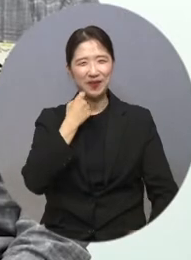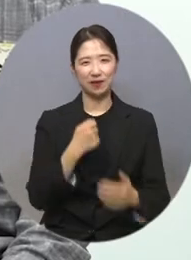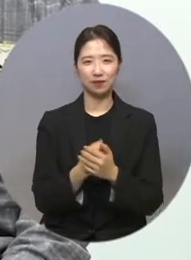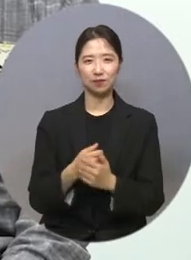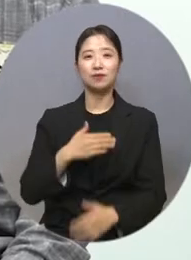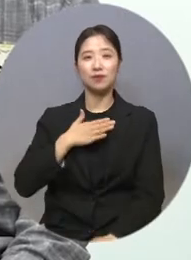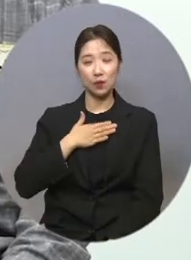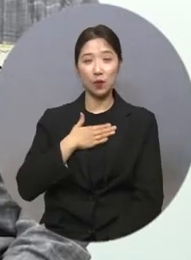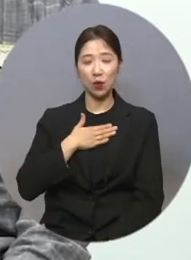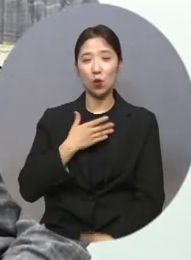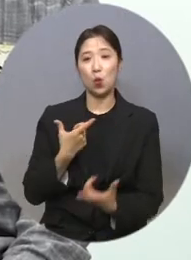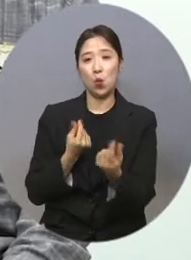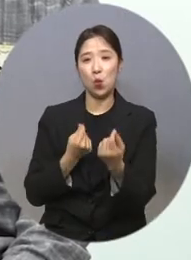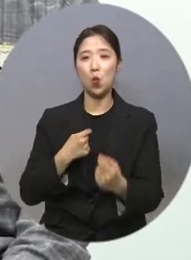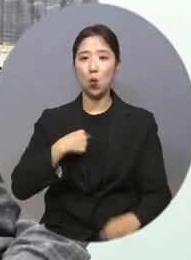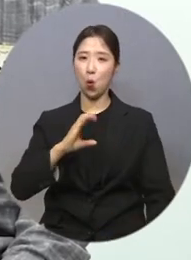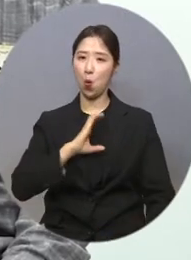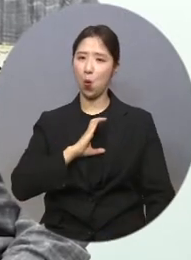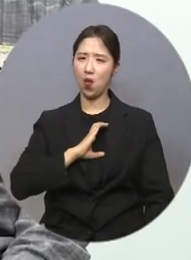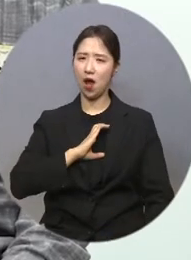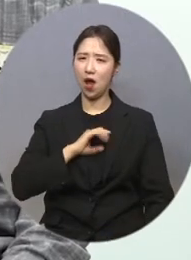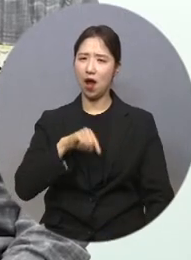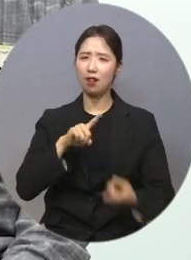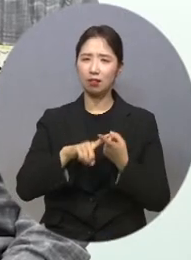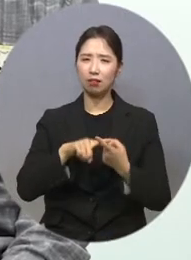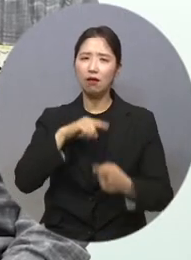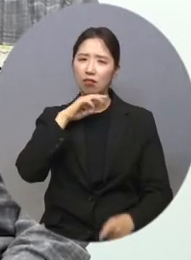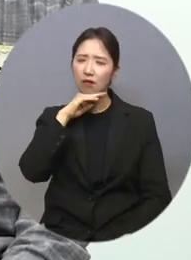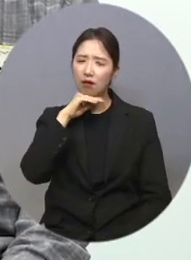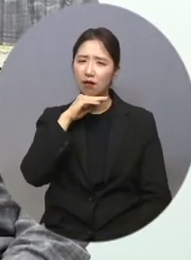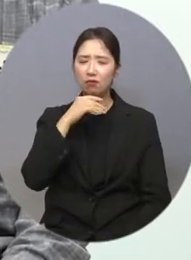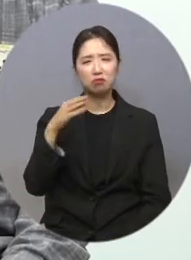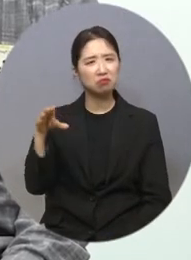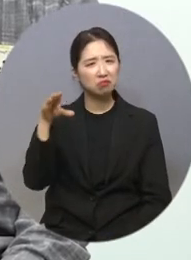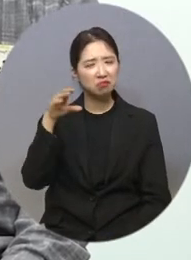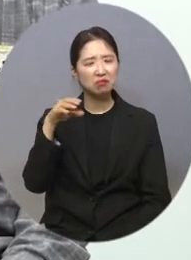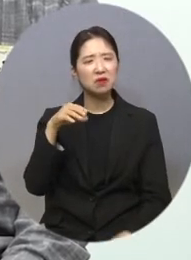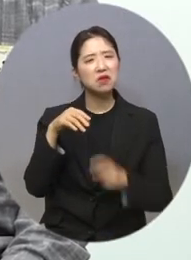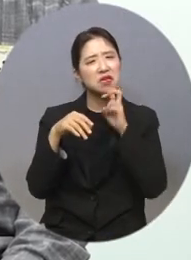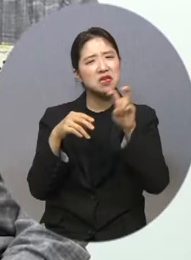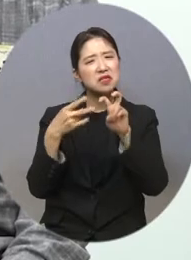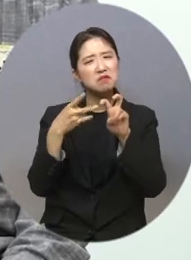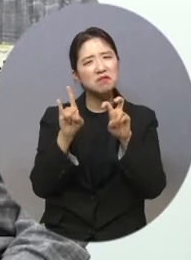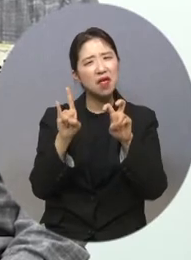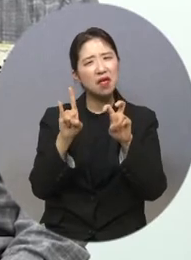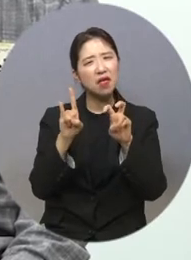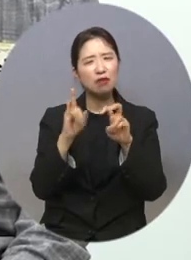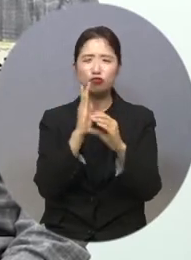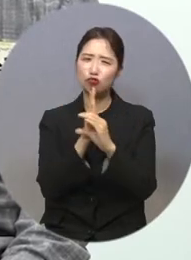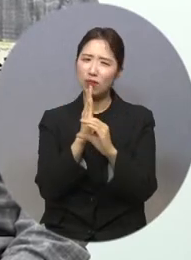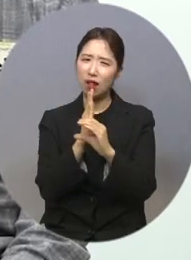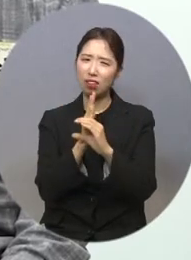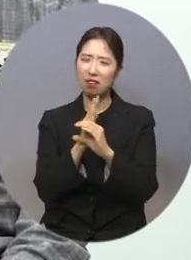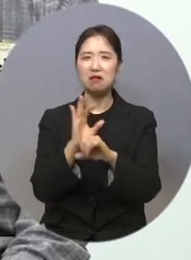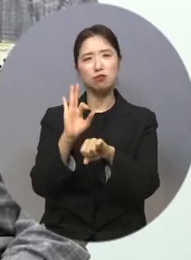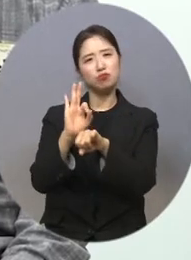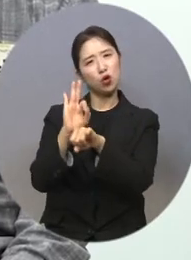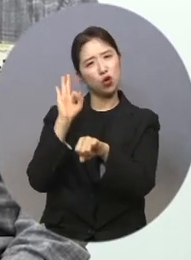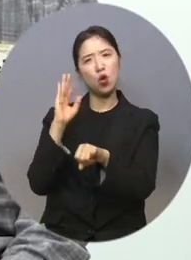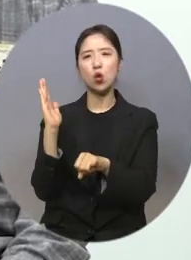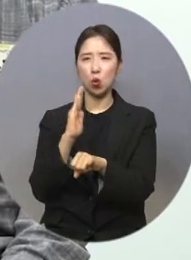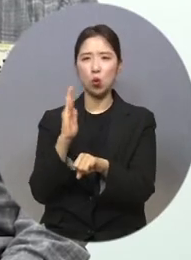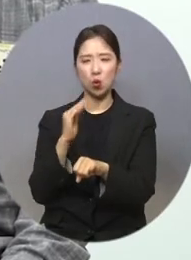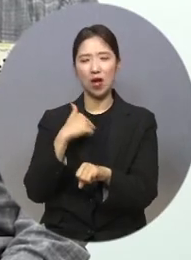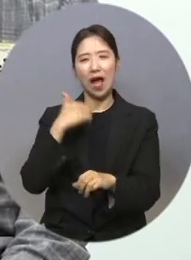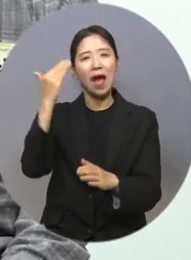저도 코다라는 단어를 들은 게 대략 20대 중반 정도 한 10년 전후인 것 같아요. 그쯤에 아마